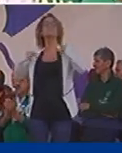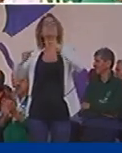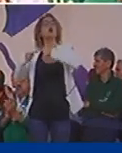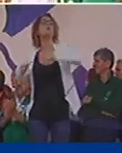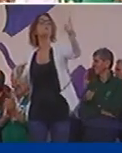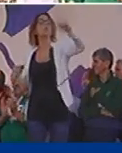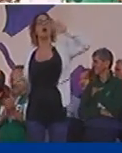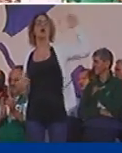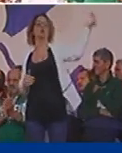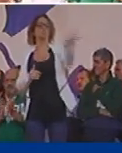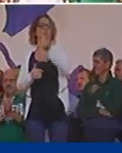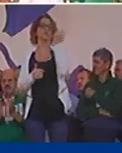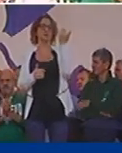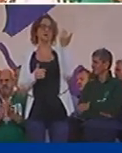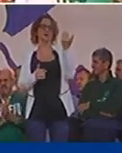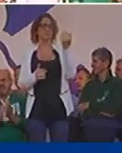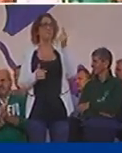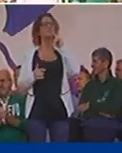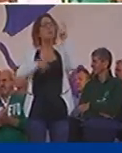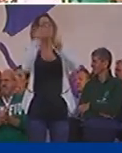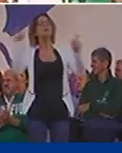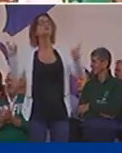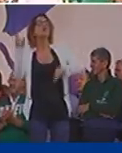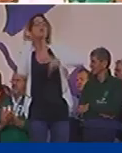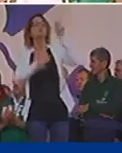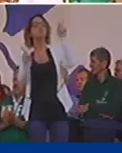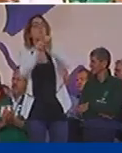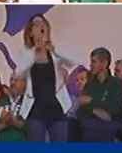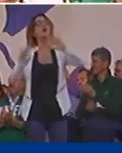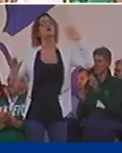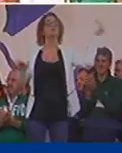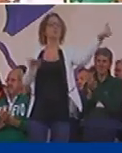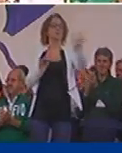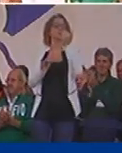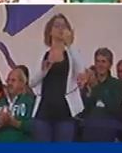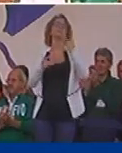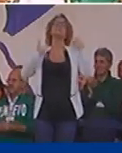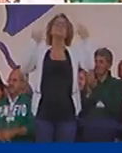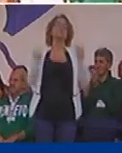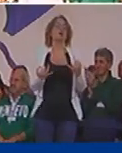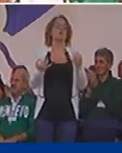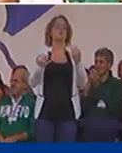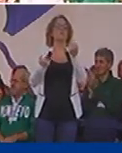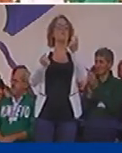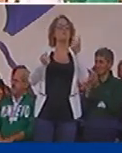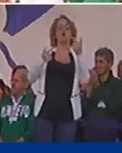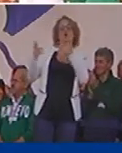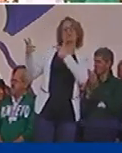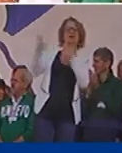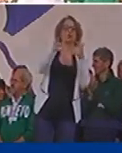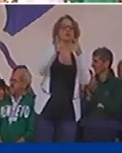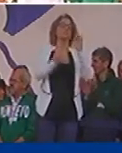Putin. Ce ne fossero di più di persone come Putin, avremmo un po' di terroristi e un po' di delinquenti in meno.